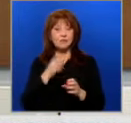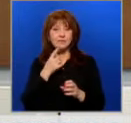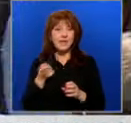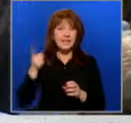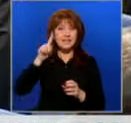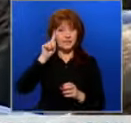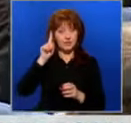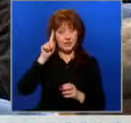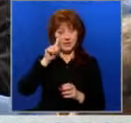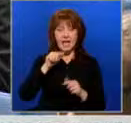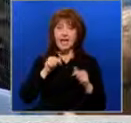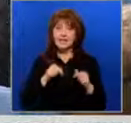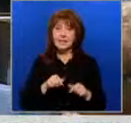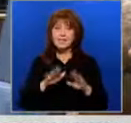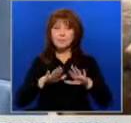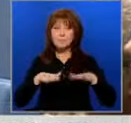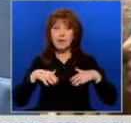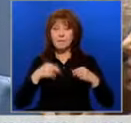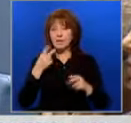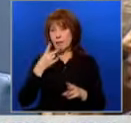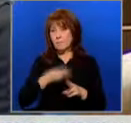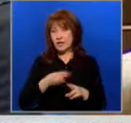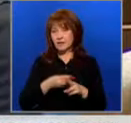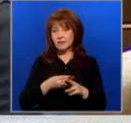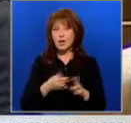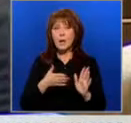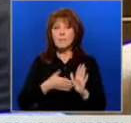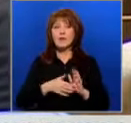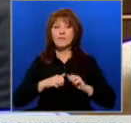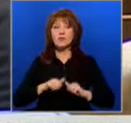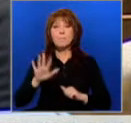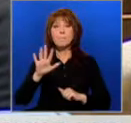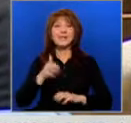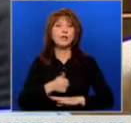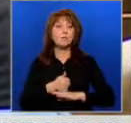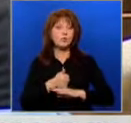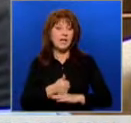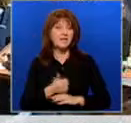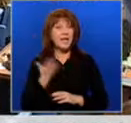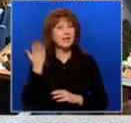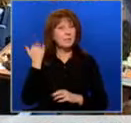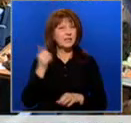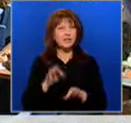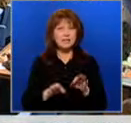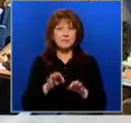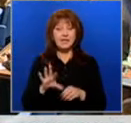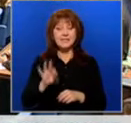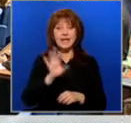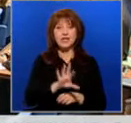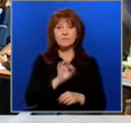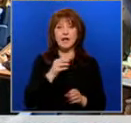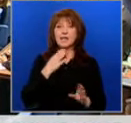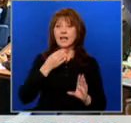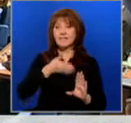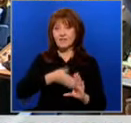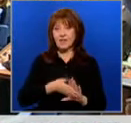Росен Желязков. А днес парламентът прекрати правомощията на петима депутати, които на отминалите избори бяха избрани да